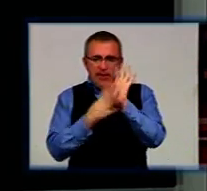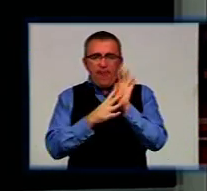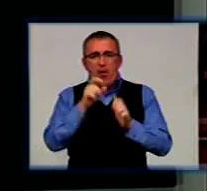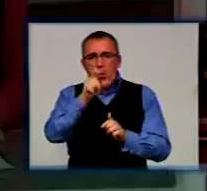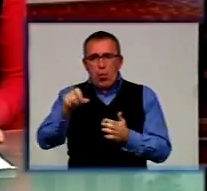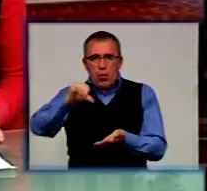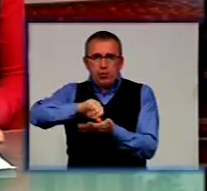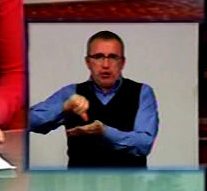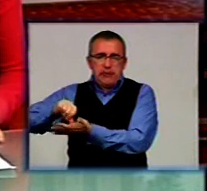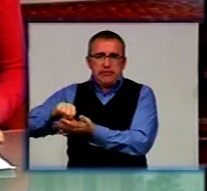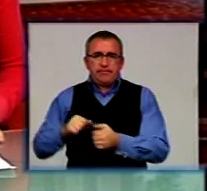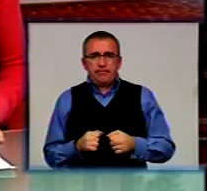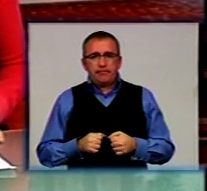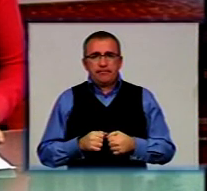учасників.